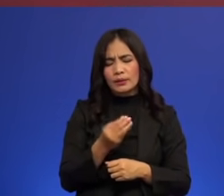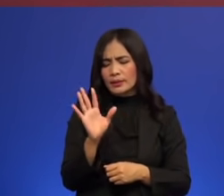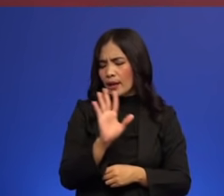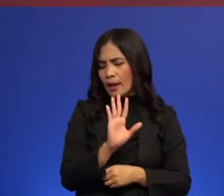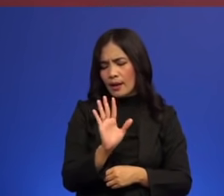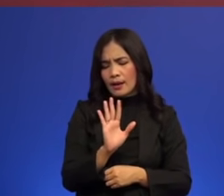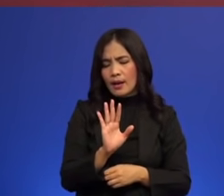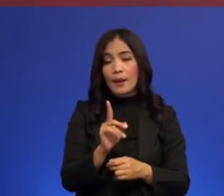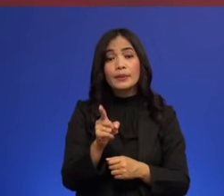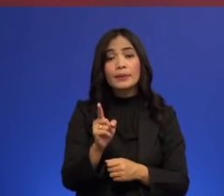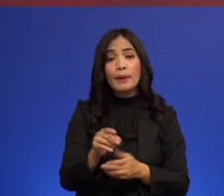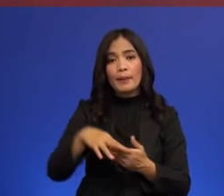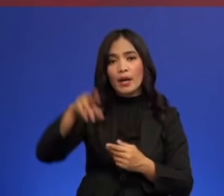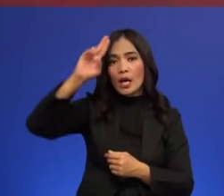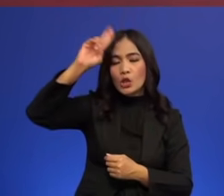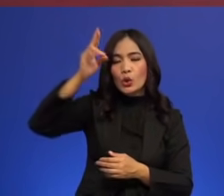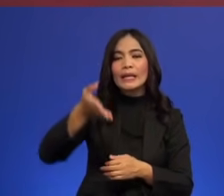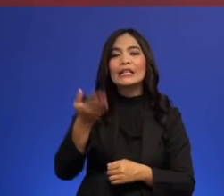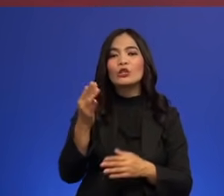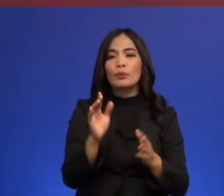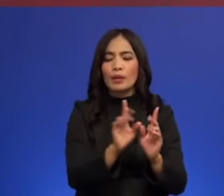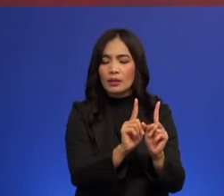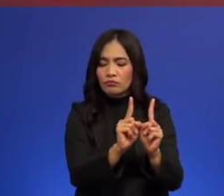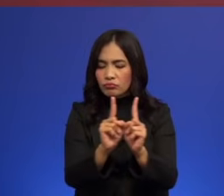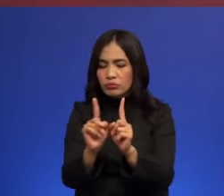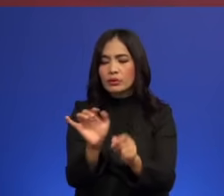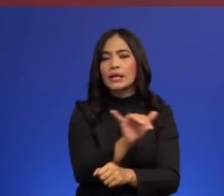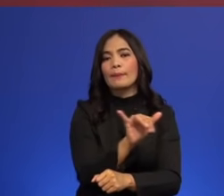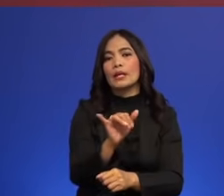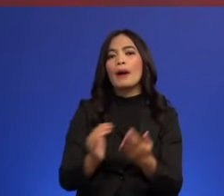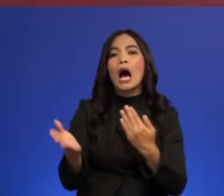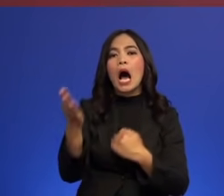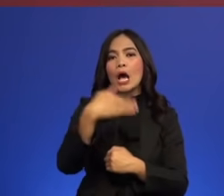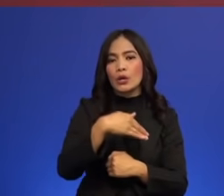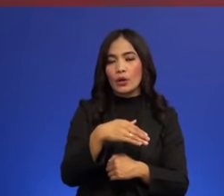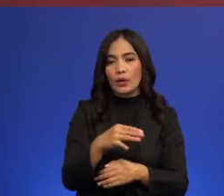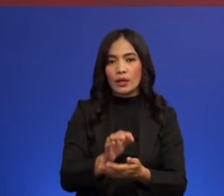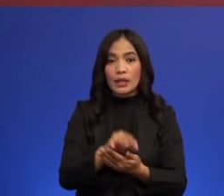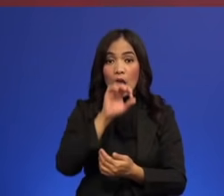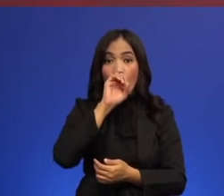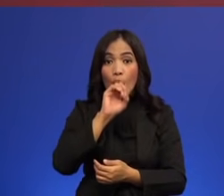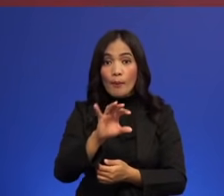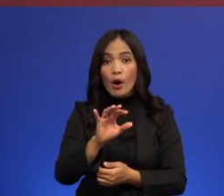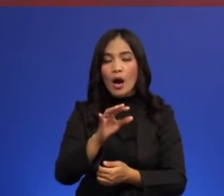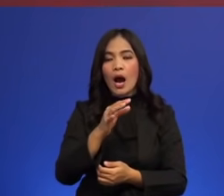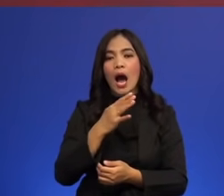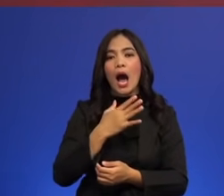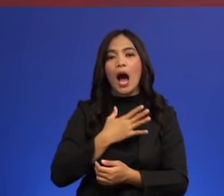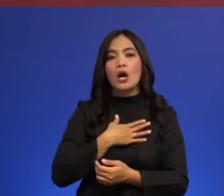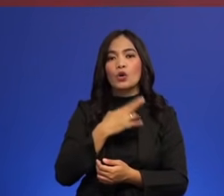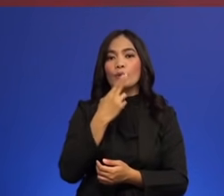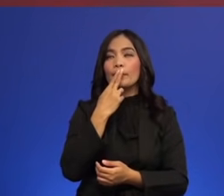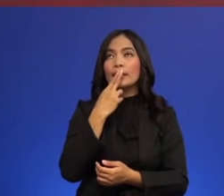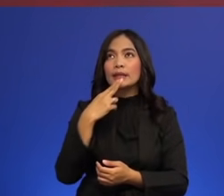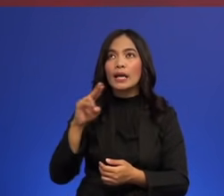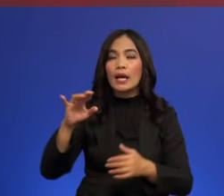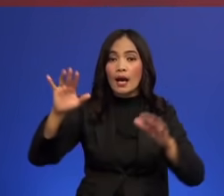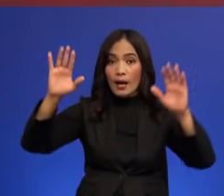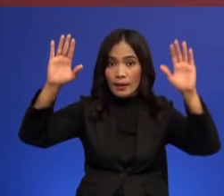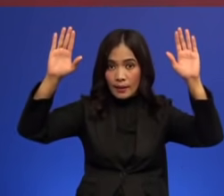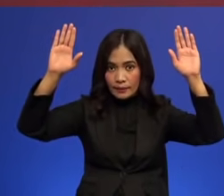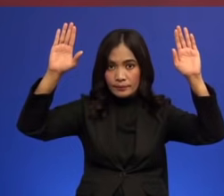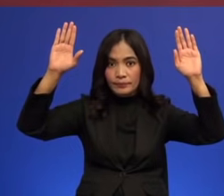Dia hidup, dia beserta kita. Ayo kita katakan, aku percaya. Angkat